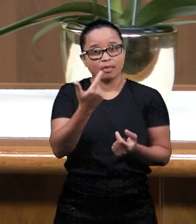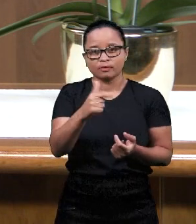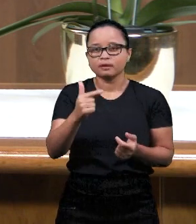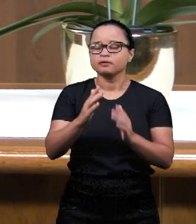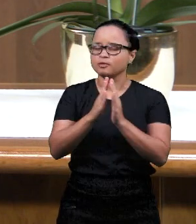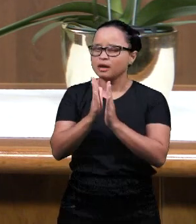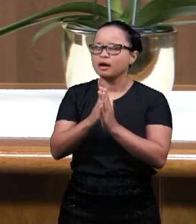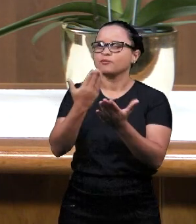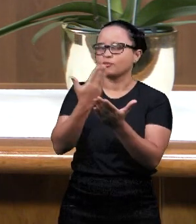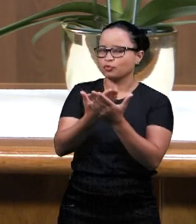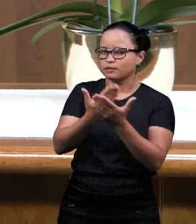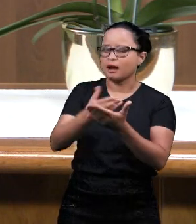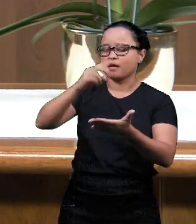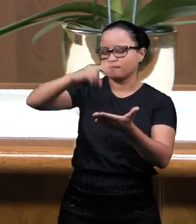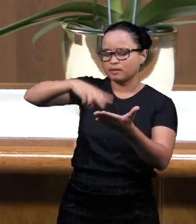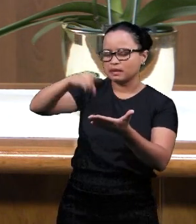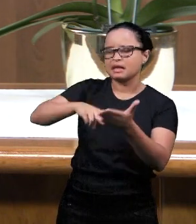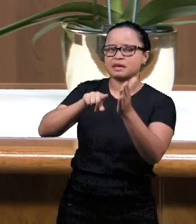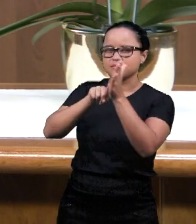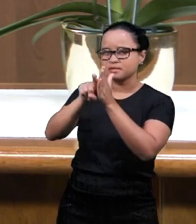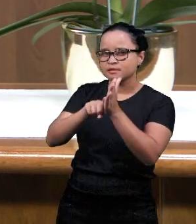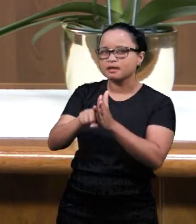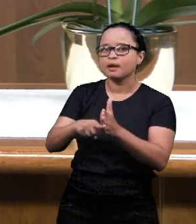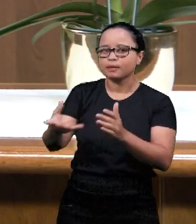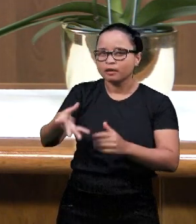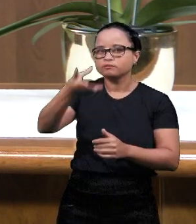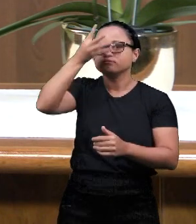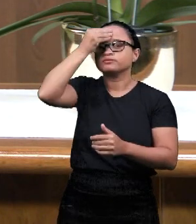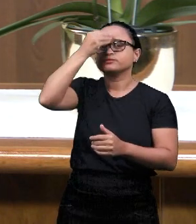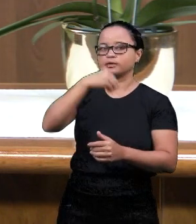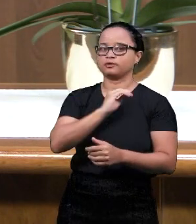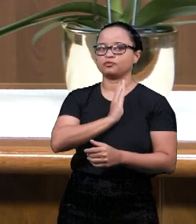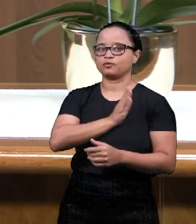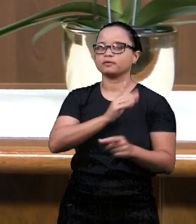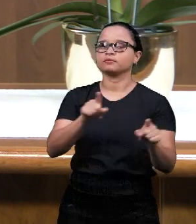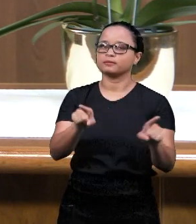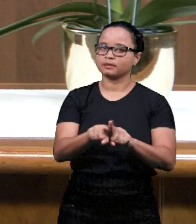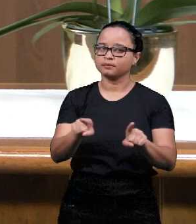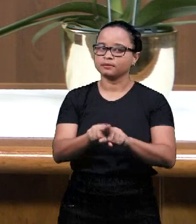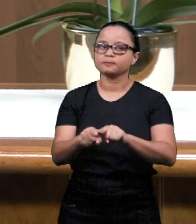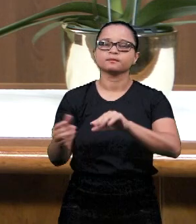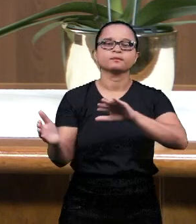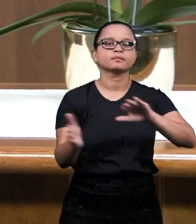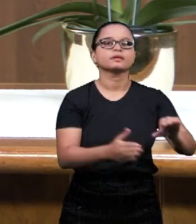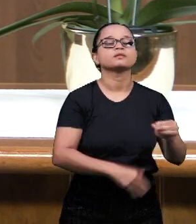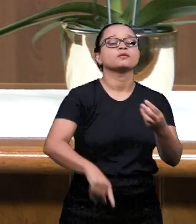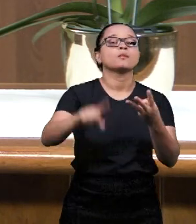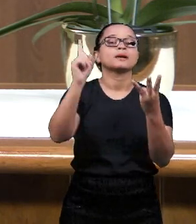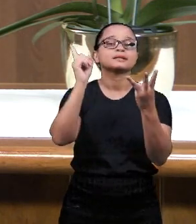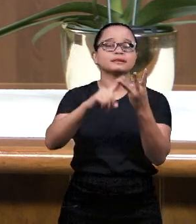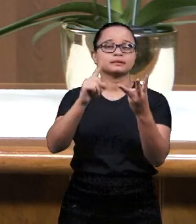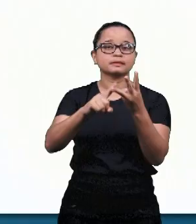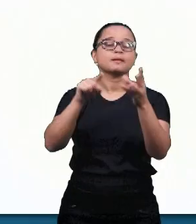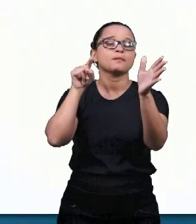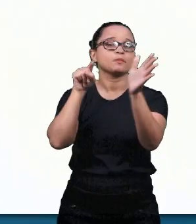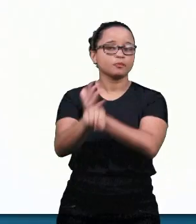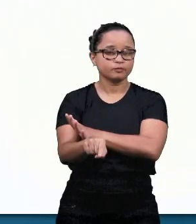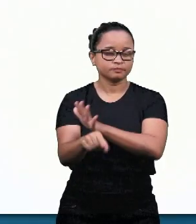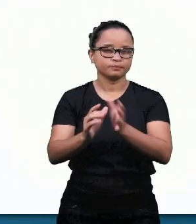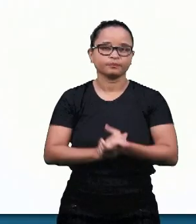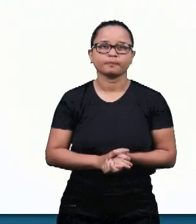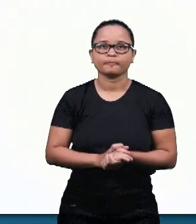étudiez, vous allez garder dans votre cœur cette information. Passons à la troisième et dernière question pour la semaine prochaine.